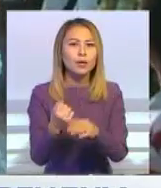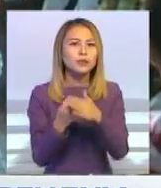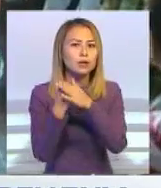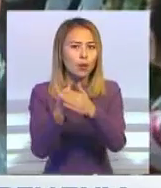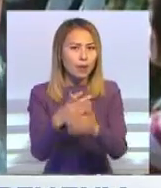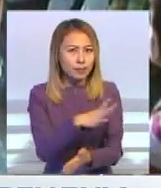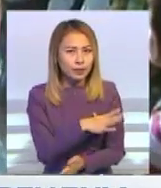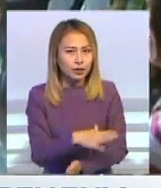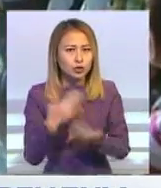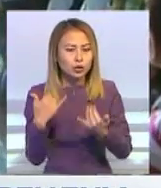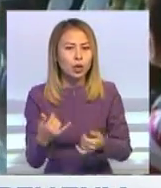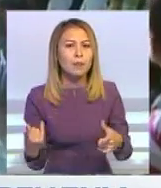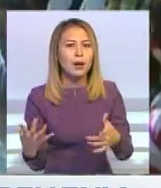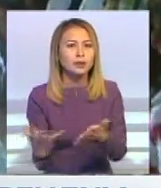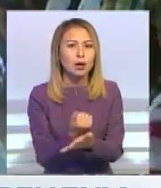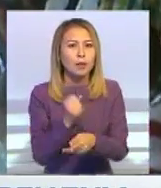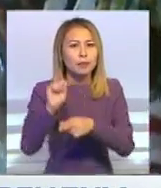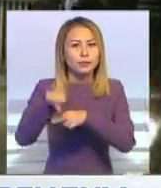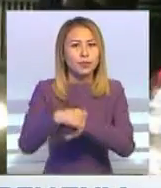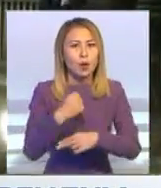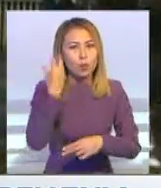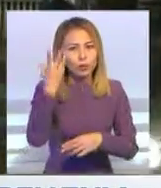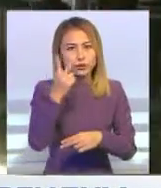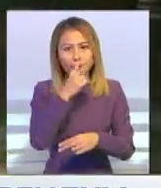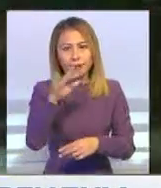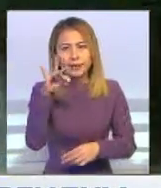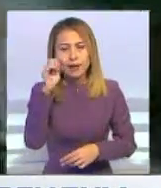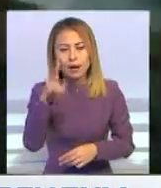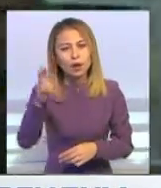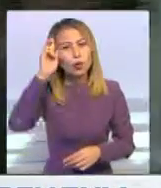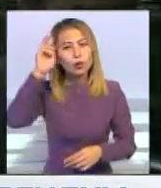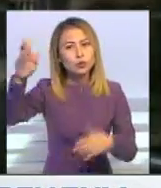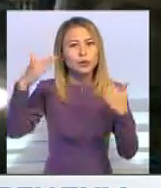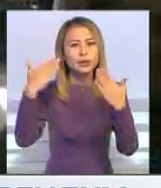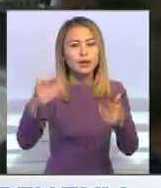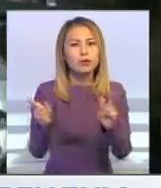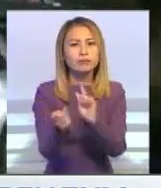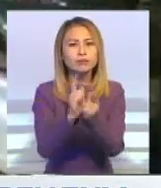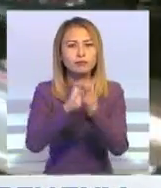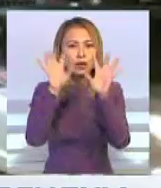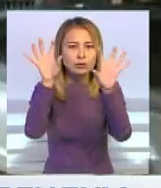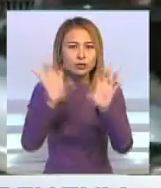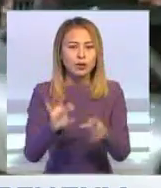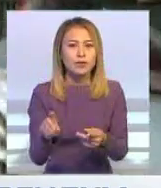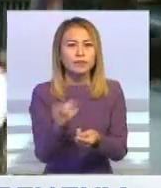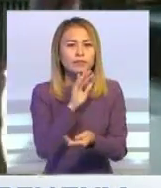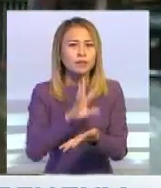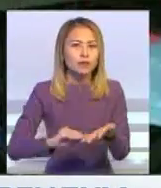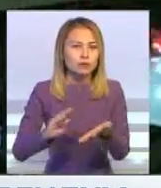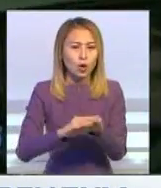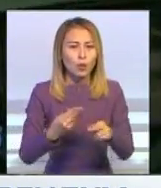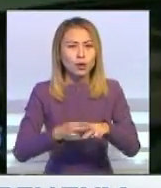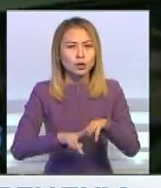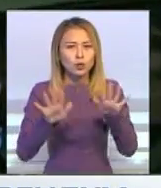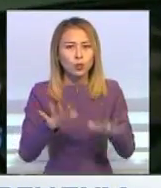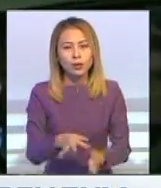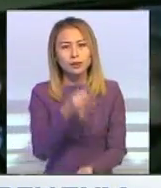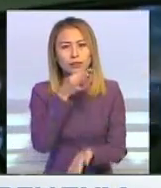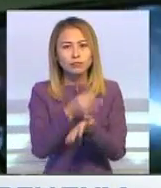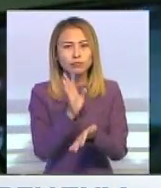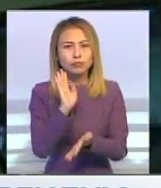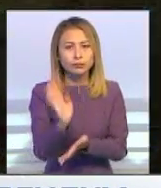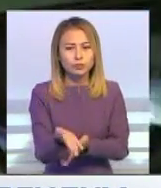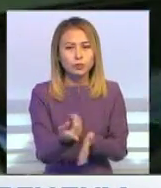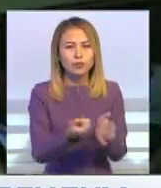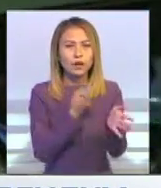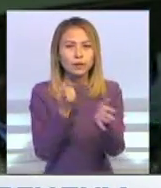берген. Күрттер жеңісті тойлауды бастап кетсе де, Ирак үкіметі референдумның жүзеге асуына атсалысқан күрт шенеуніктерін жауапқа